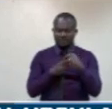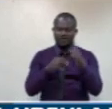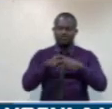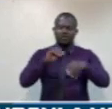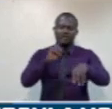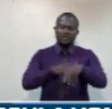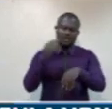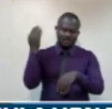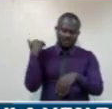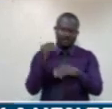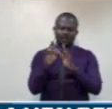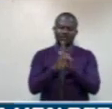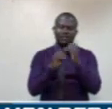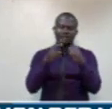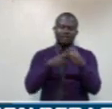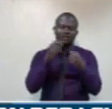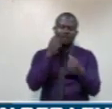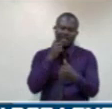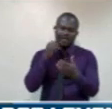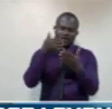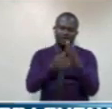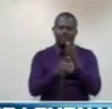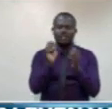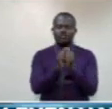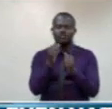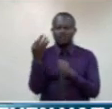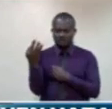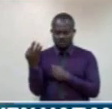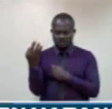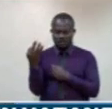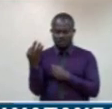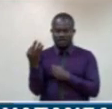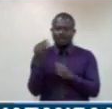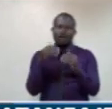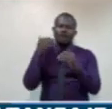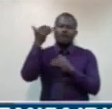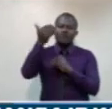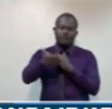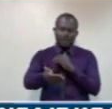cya gihe tariki 7 kugera tariki 13, noneho